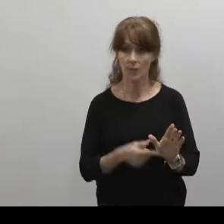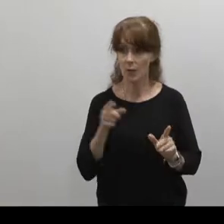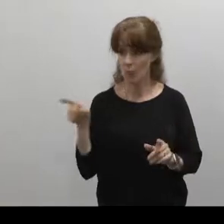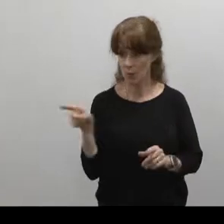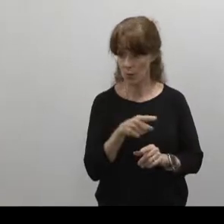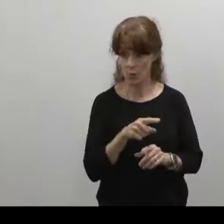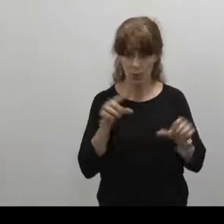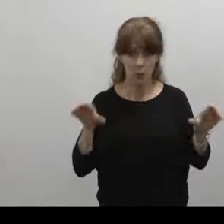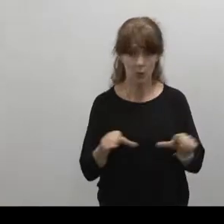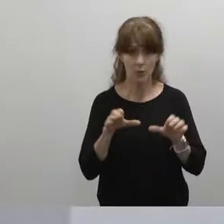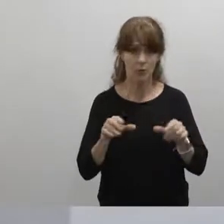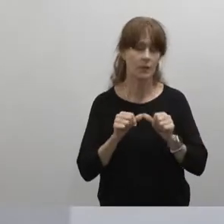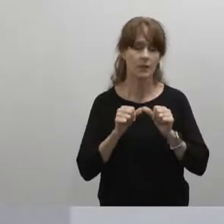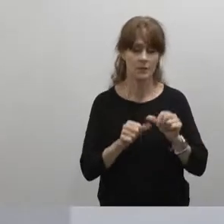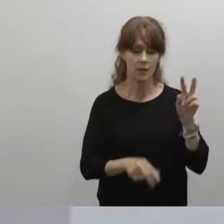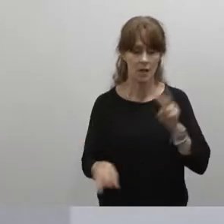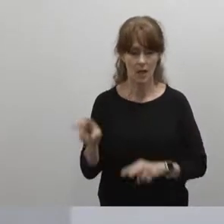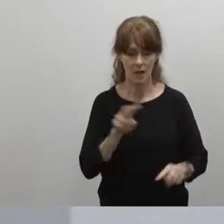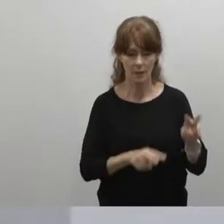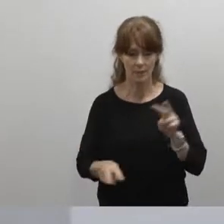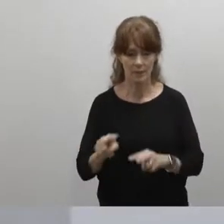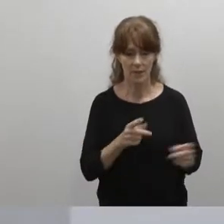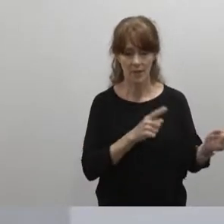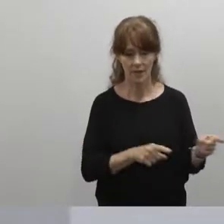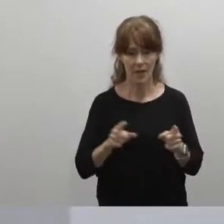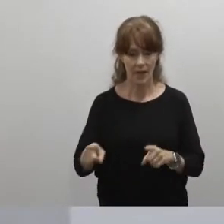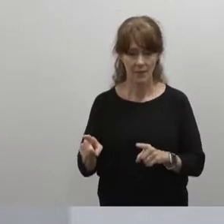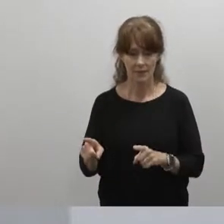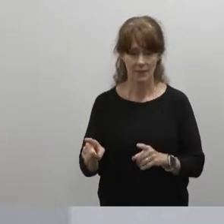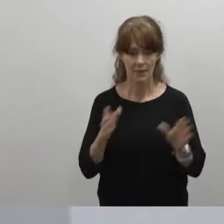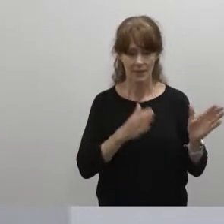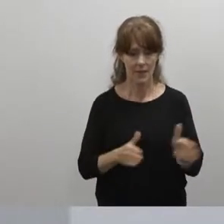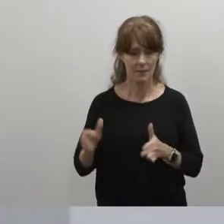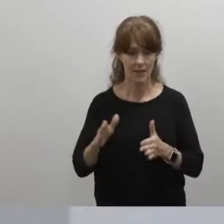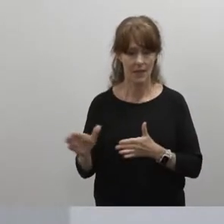đo nâng chai đầm lại nơi cùng đất thay này